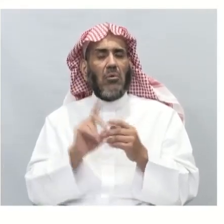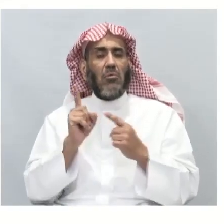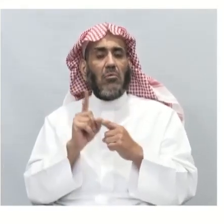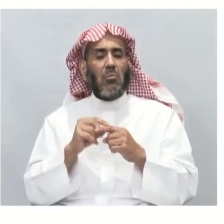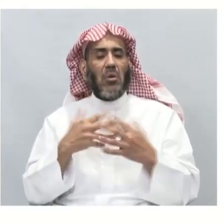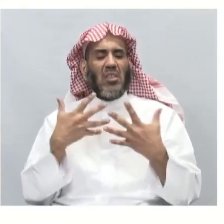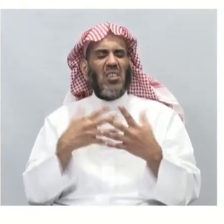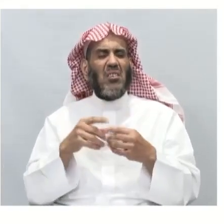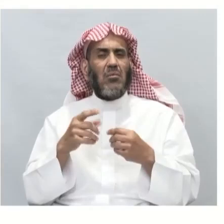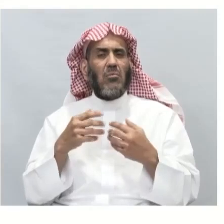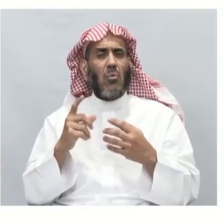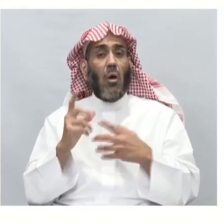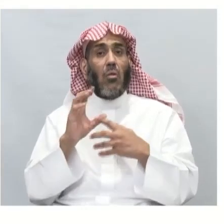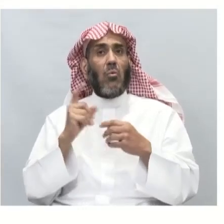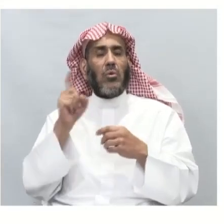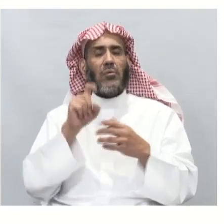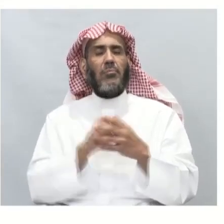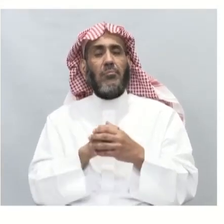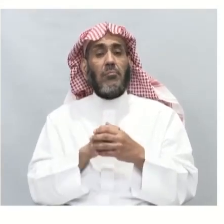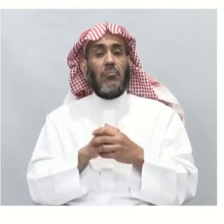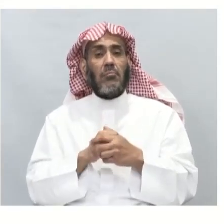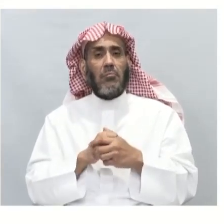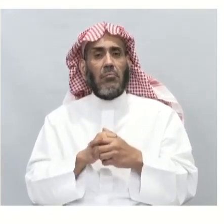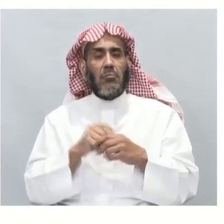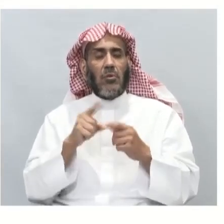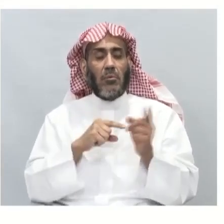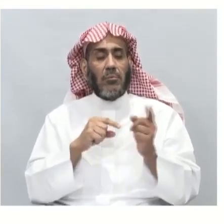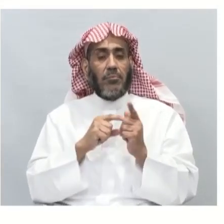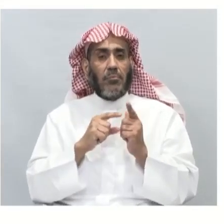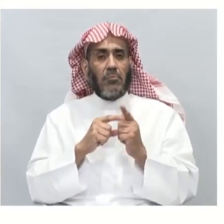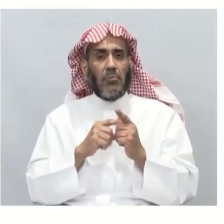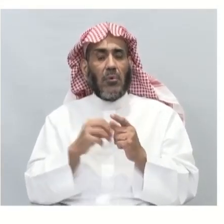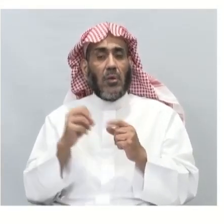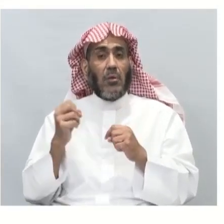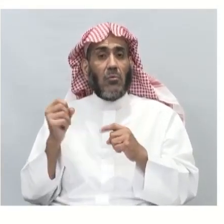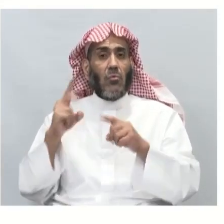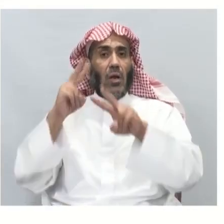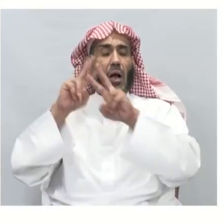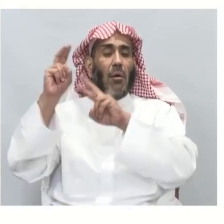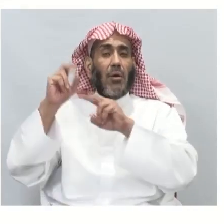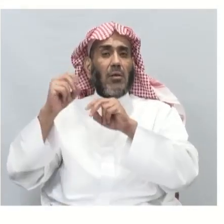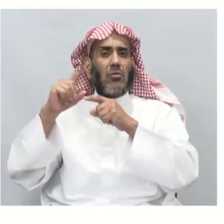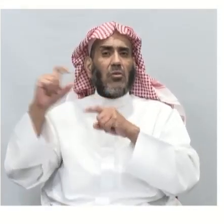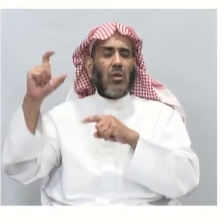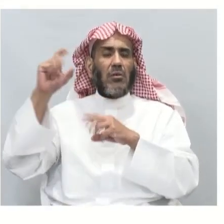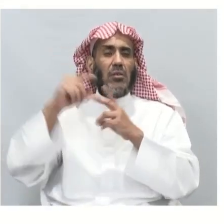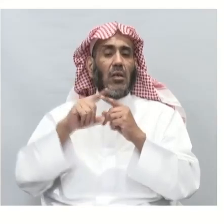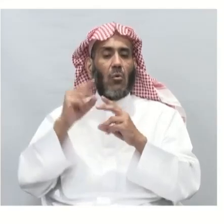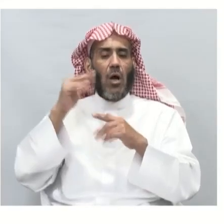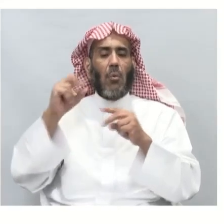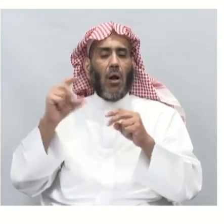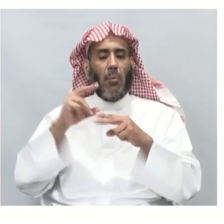ترى تاثر واستفهام وترى ما يسمى بالقمر الصناعي هنا ايضا صوره له وكذلك القمر